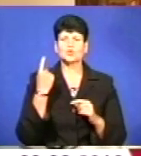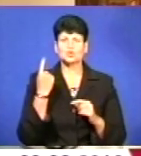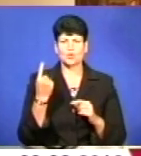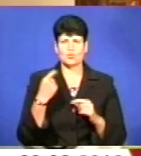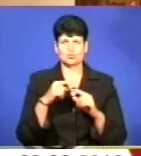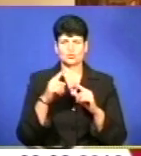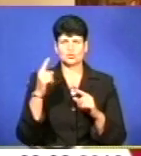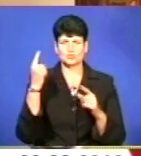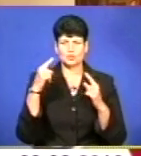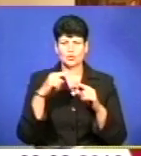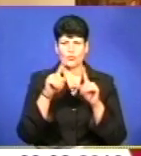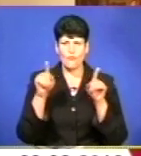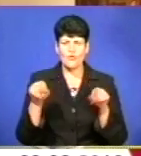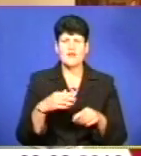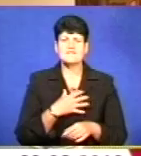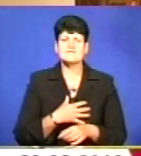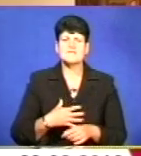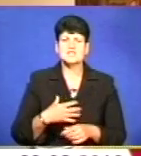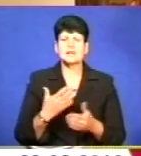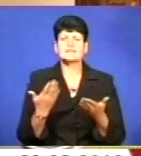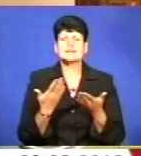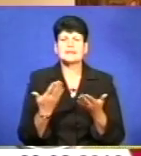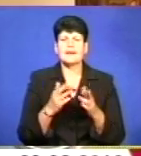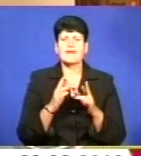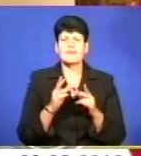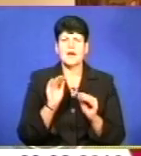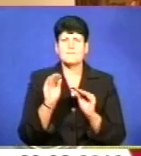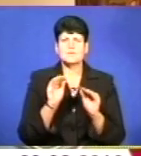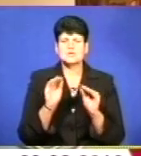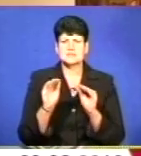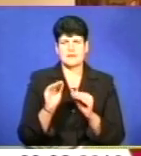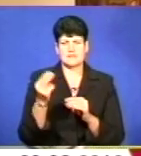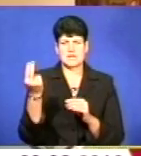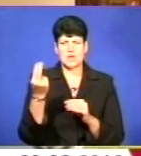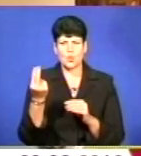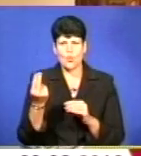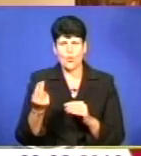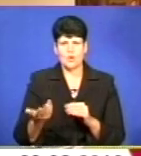в одному творі дуже важливо, де як розставлений колір, де як